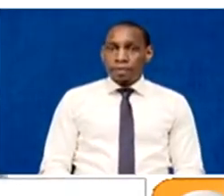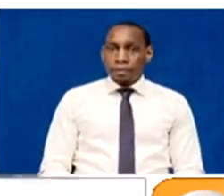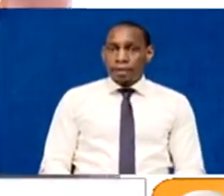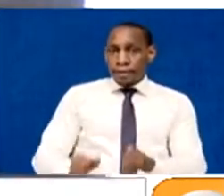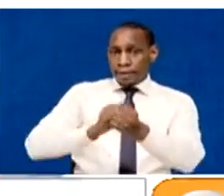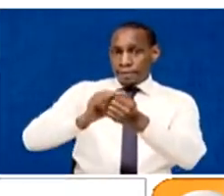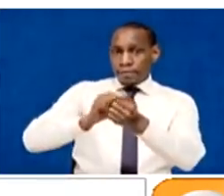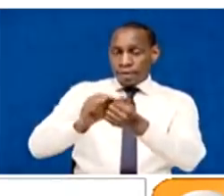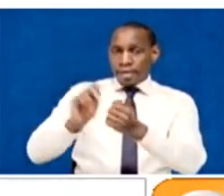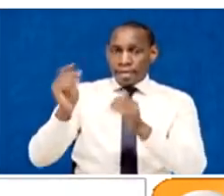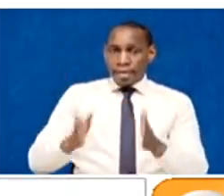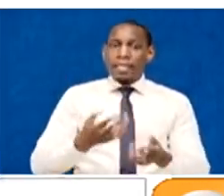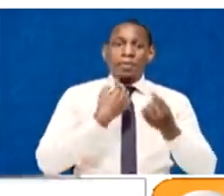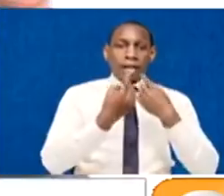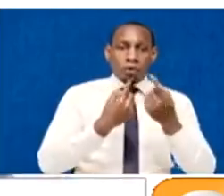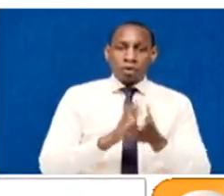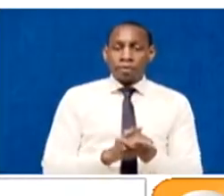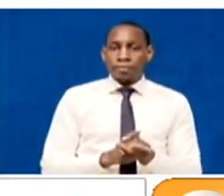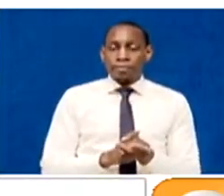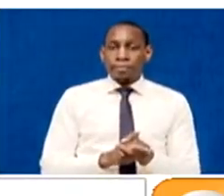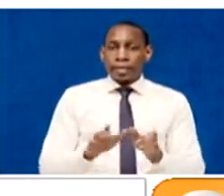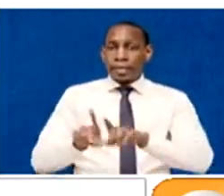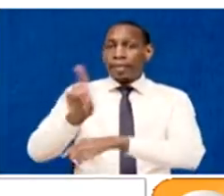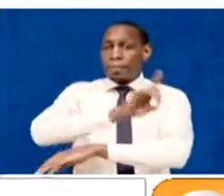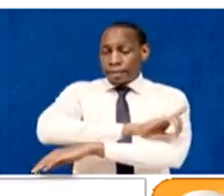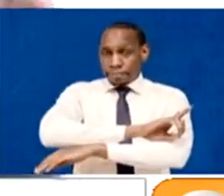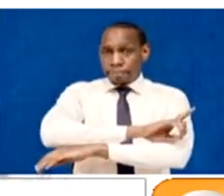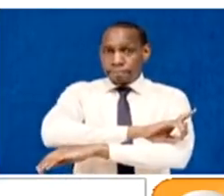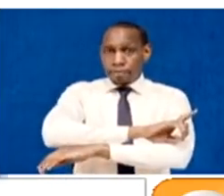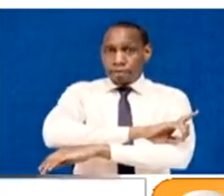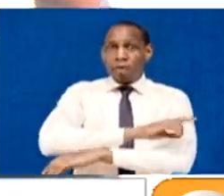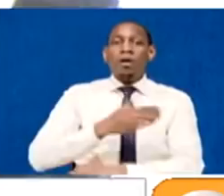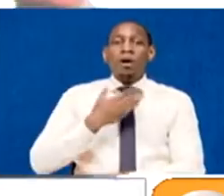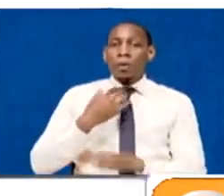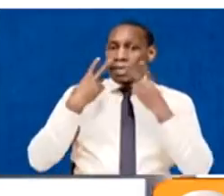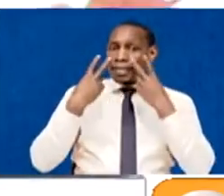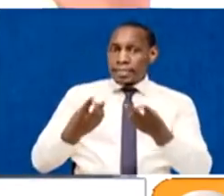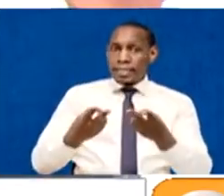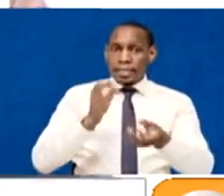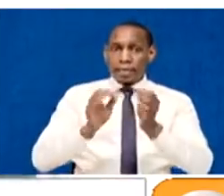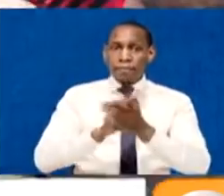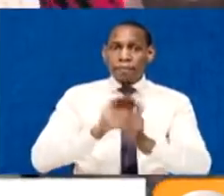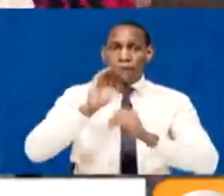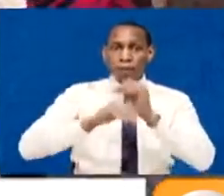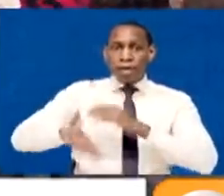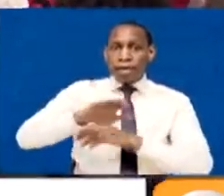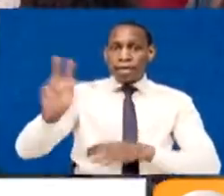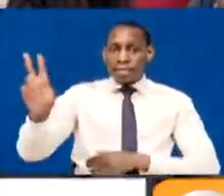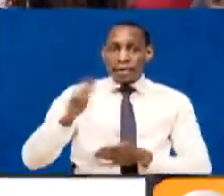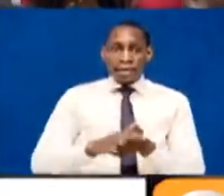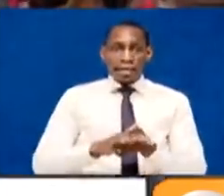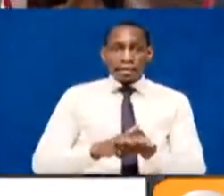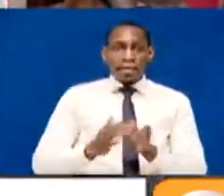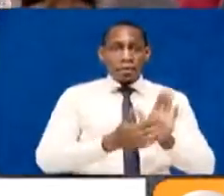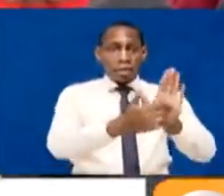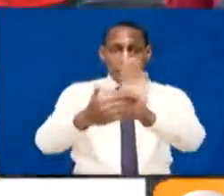ndio Wakenya wataongea siku hiyo. Tunataka kuona kama pembe zote za Kenya